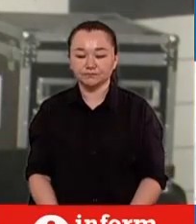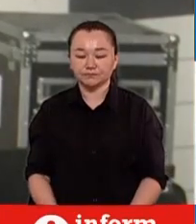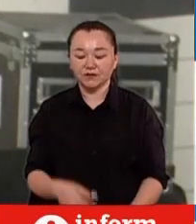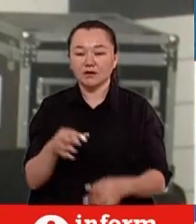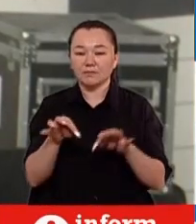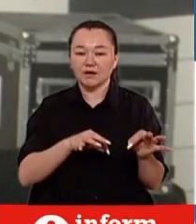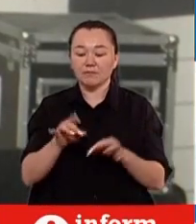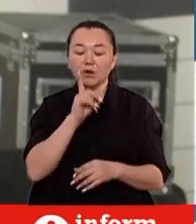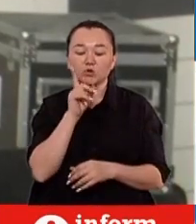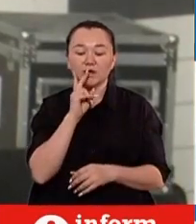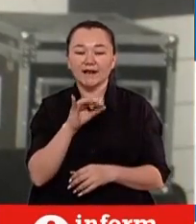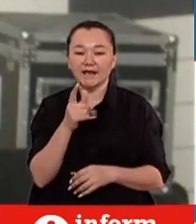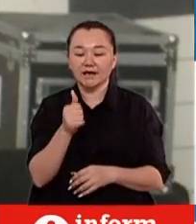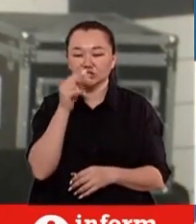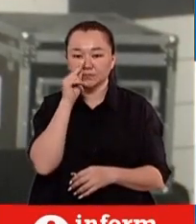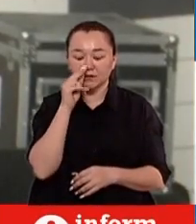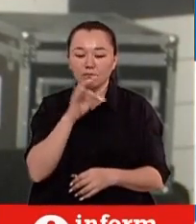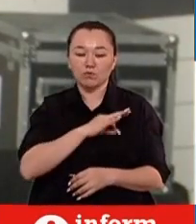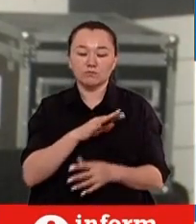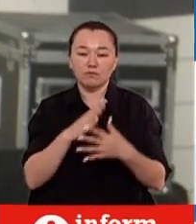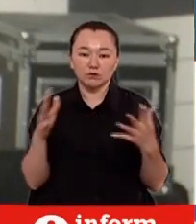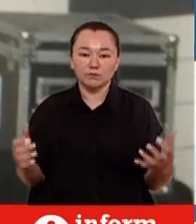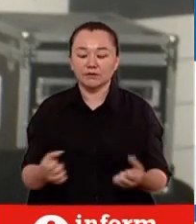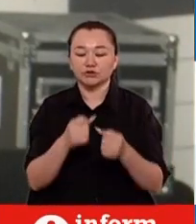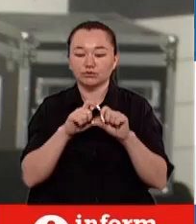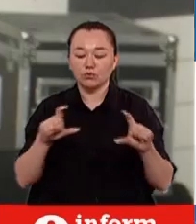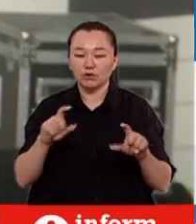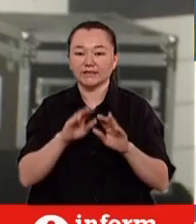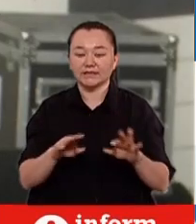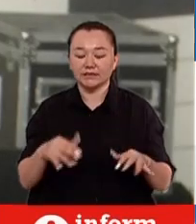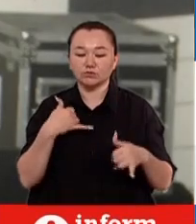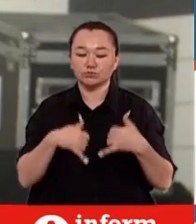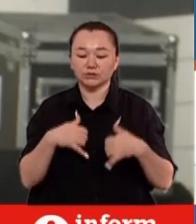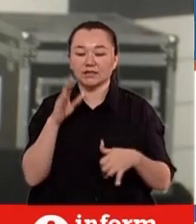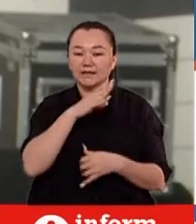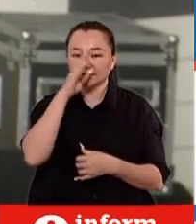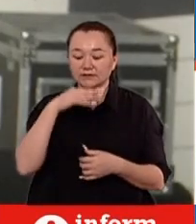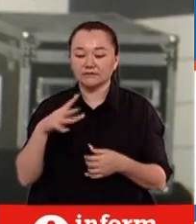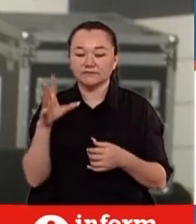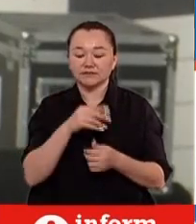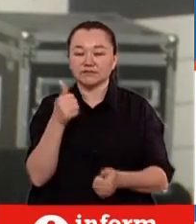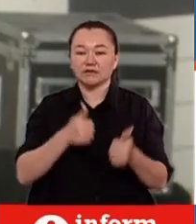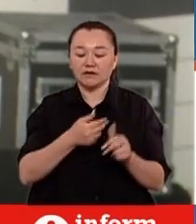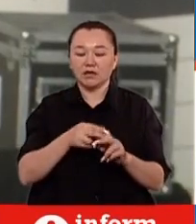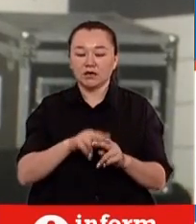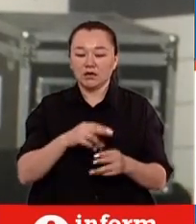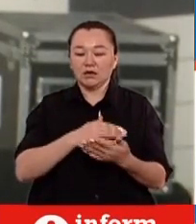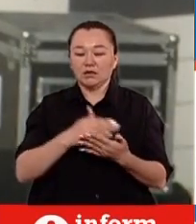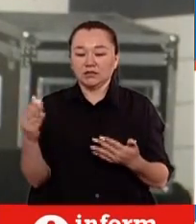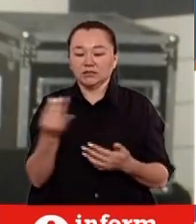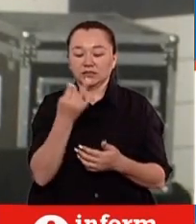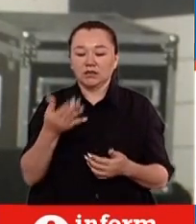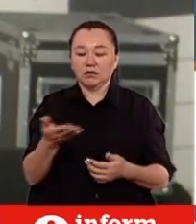Проект «Молодежная лига Шымкента» пользуется большой поддержкой школьников, учителей и родителей. Это соревнование повышает интерес